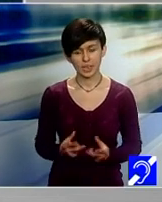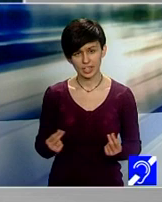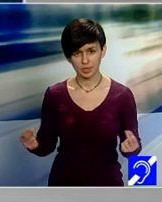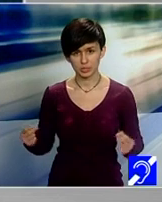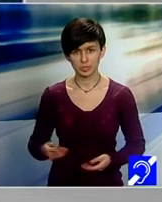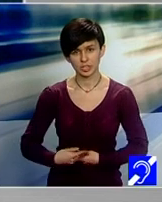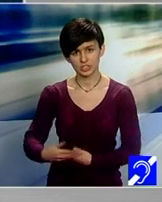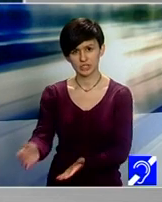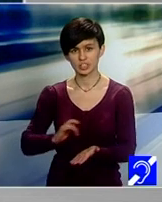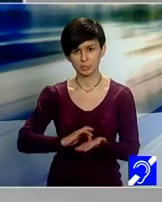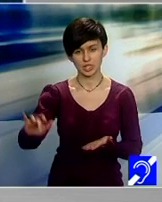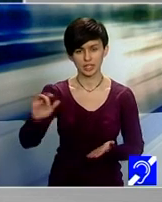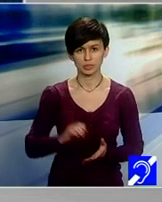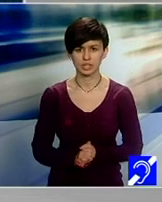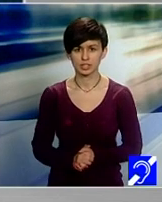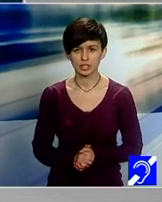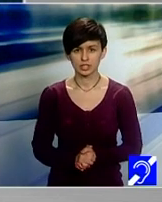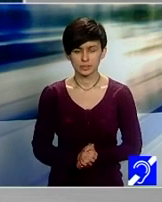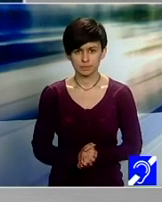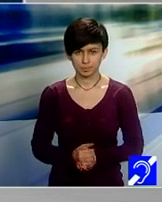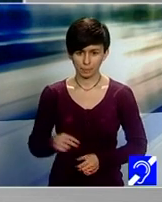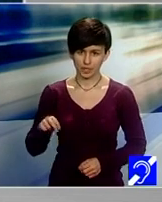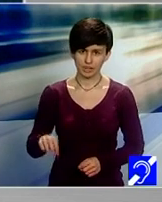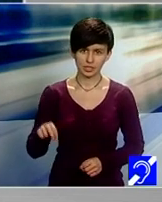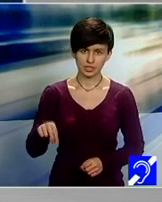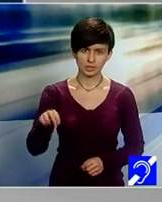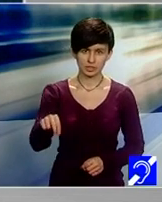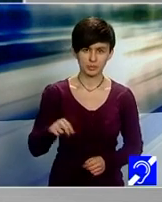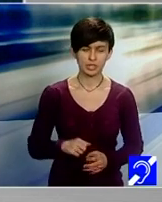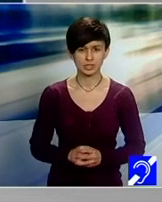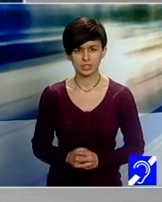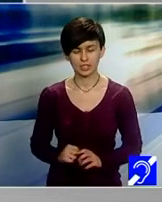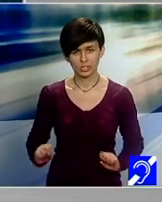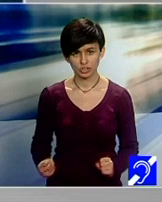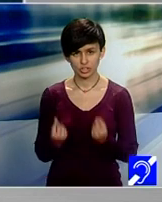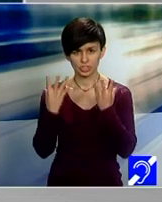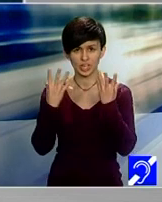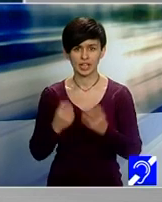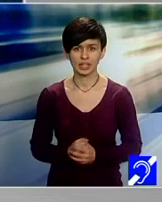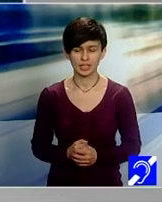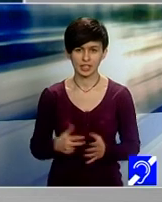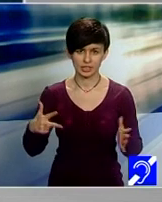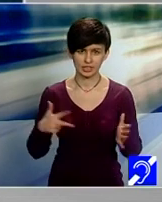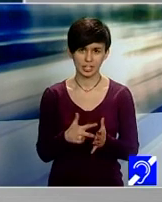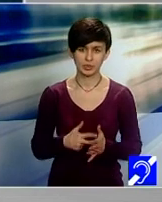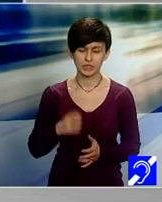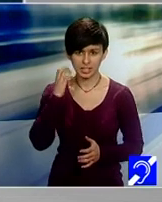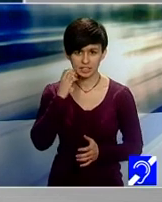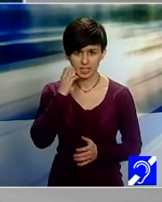gratuit semințe de legume și cereale la peste 3.000 de țărani și grădinari din România, dar și din